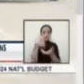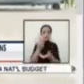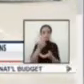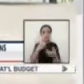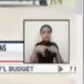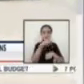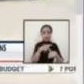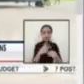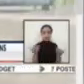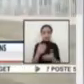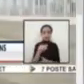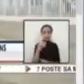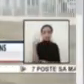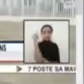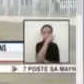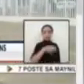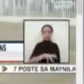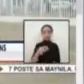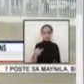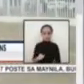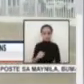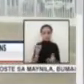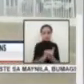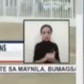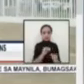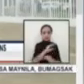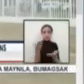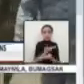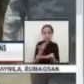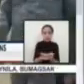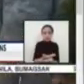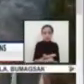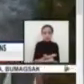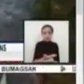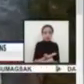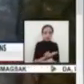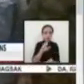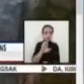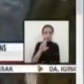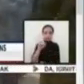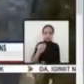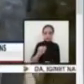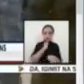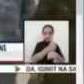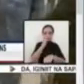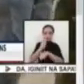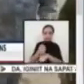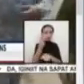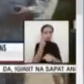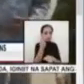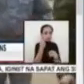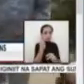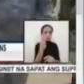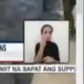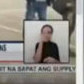Laulu Airport sa Cagayan. Isa ito sa apat na bagong EDCA site sa Pilipinas. Personal na sinaksihan ni Defense Secretary Gilberto